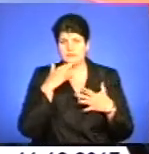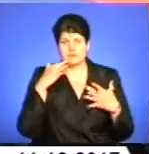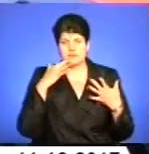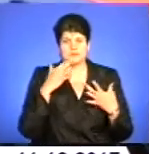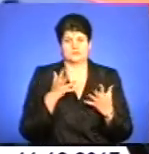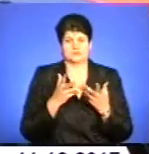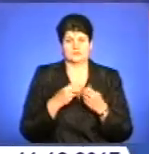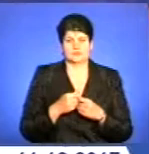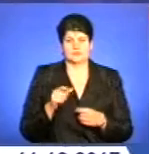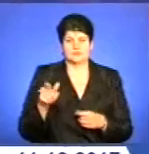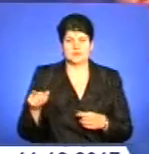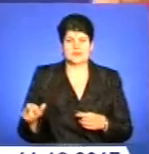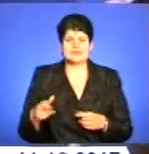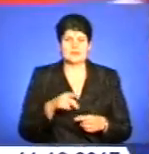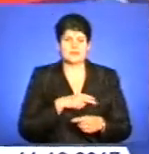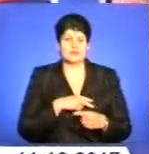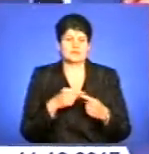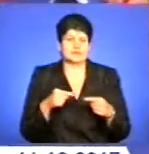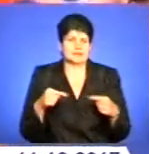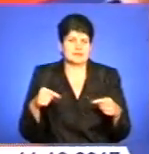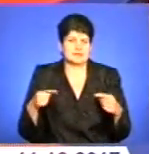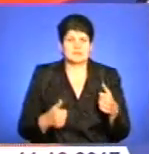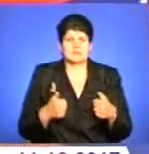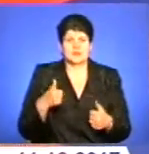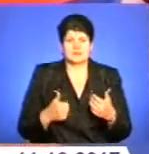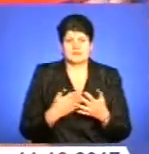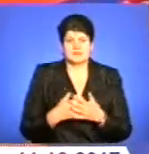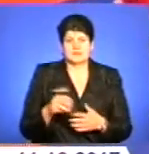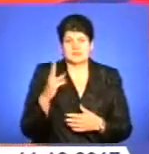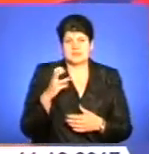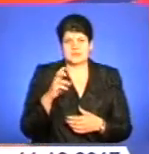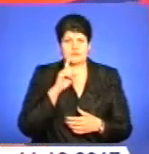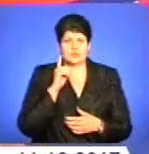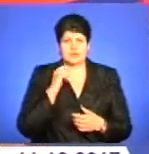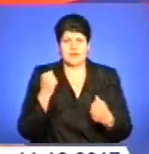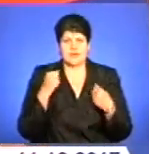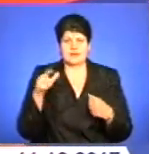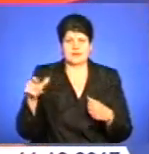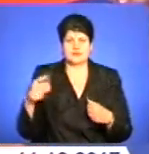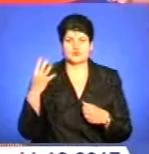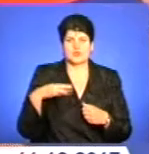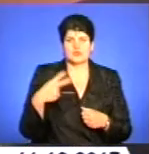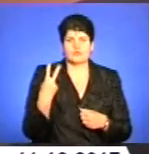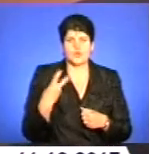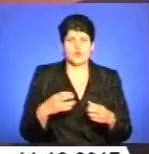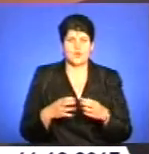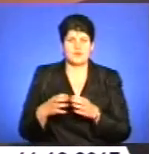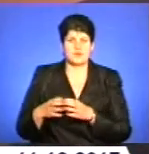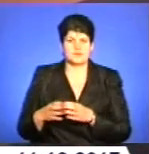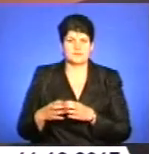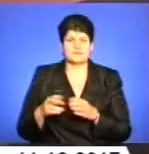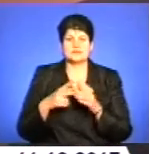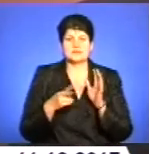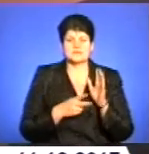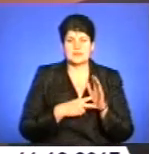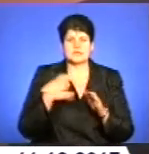кількість учасників. За нагороди різного гатунку змагалися понад 3 сотні юних атлетів із 42 команд. 17-й рік